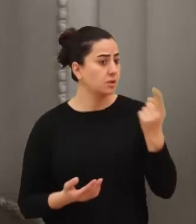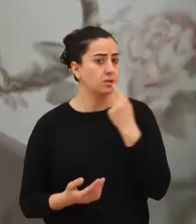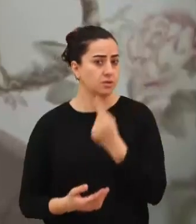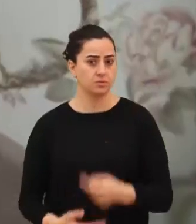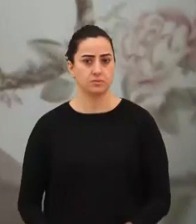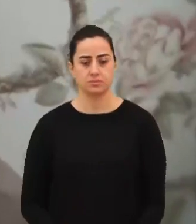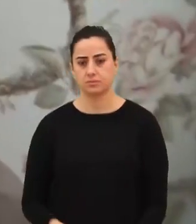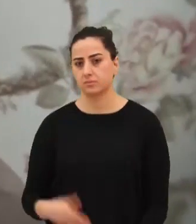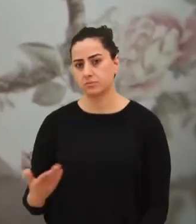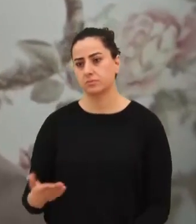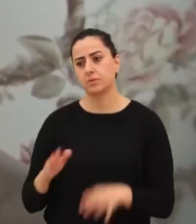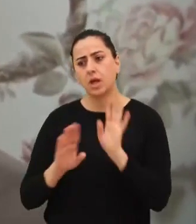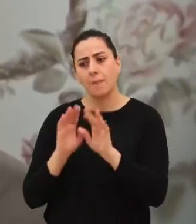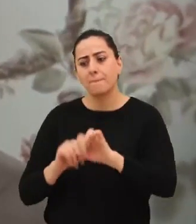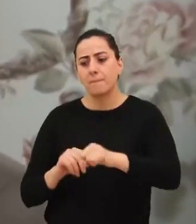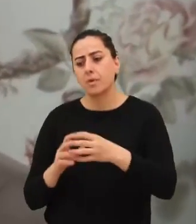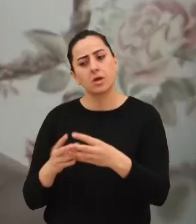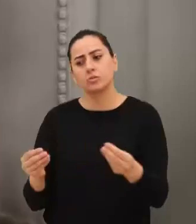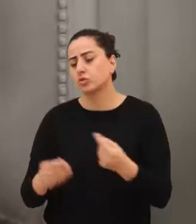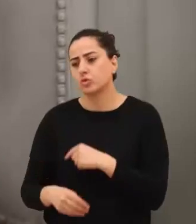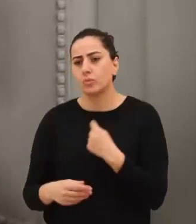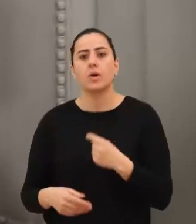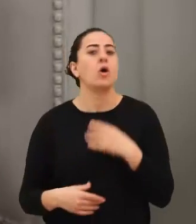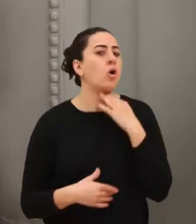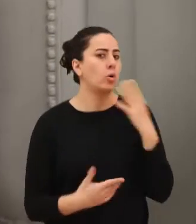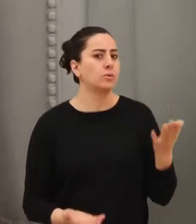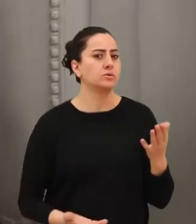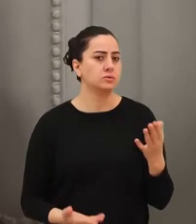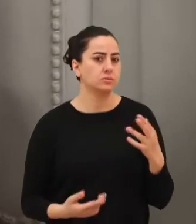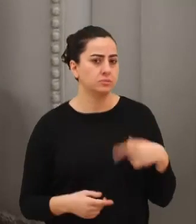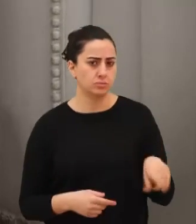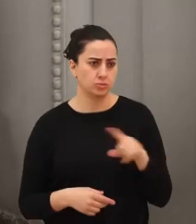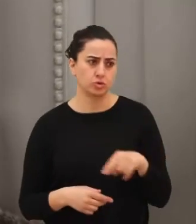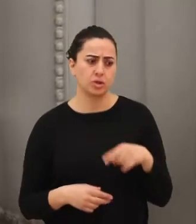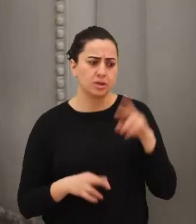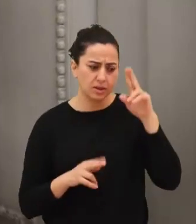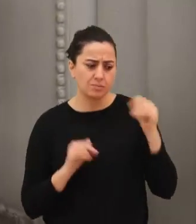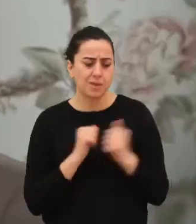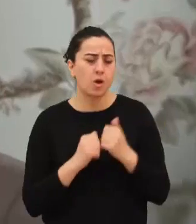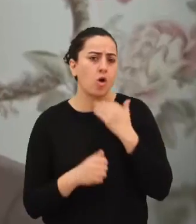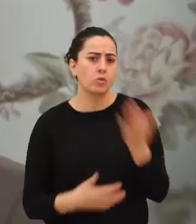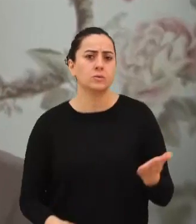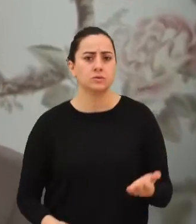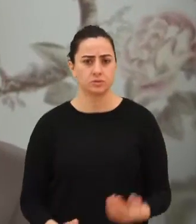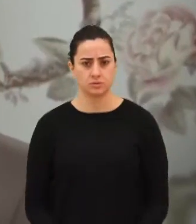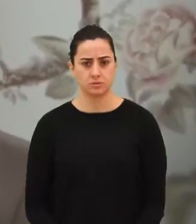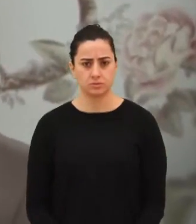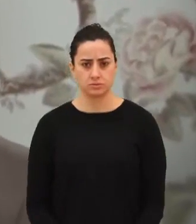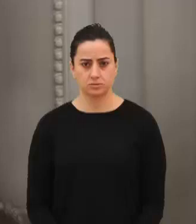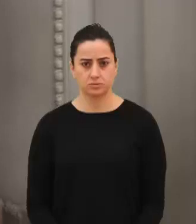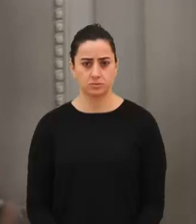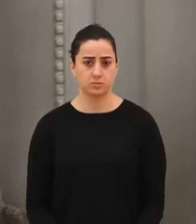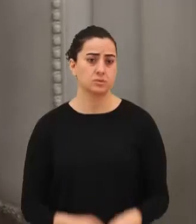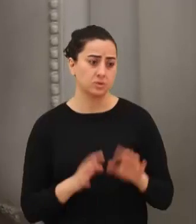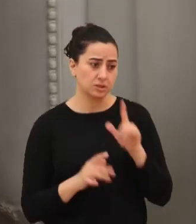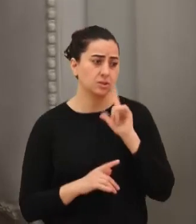dersin? Kapı bağlandı içeride kaldı diyeceğim. Olmaz. Yani burada ya yabancı biriyle baş başa ne yapıyorsun diye bana çok kızar. O